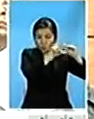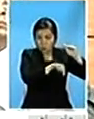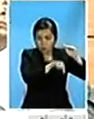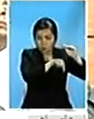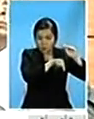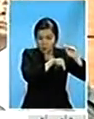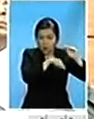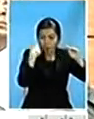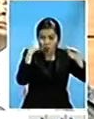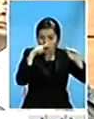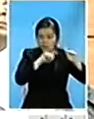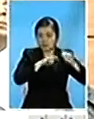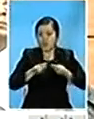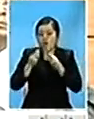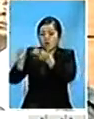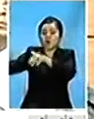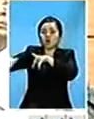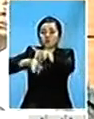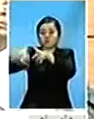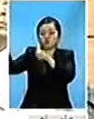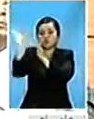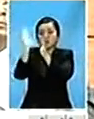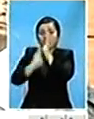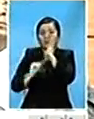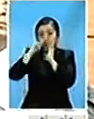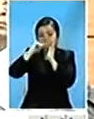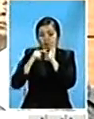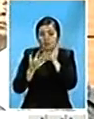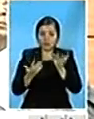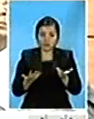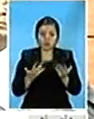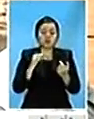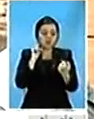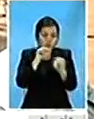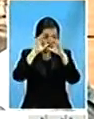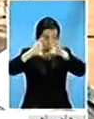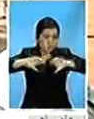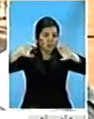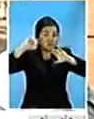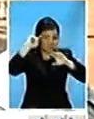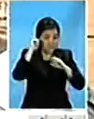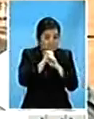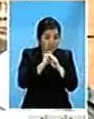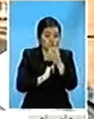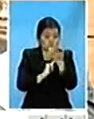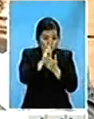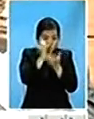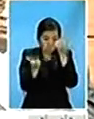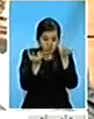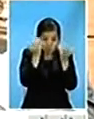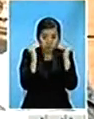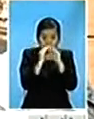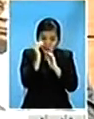กภาระนั้นมาเป็นภาระของพี่น้องประชาชนโดยรวมจึงเป็นนโยบายที่รัฐบาลคิดว่ามีความยุติธรรมต่อพี่น้องประชา